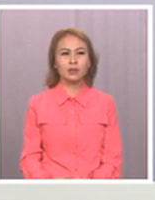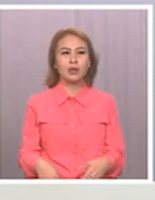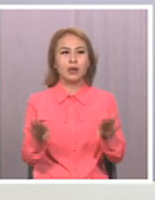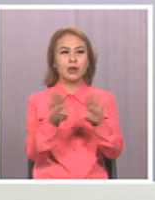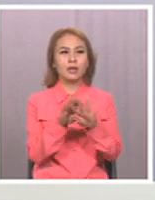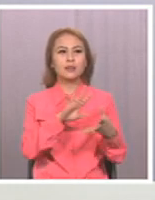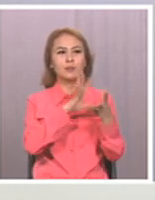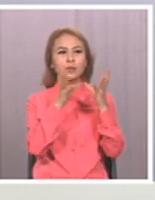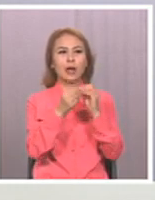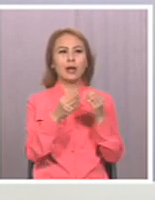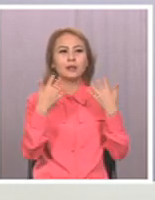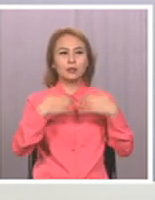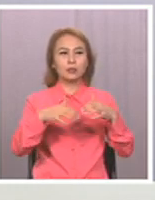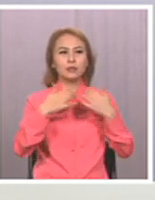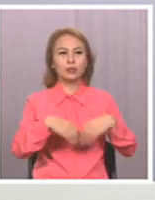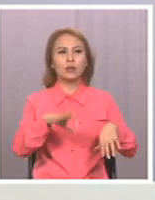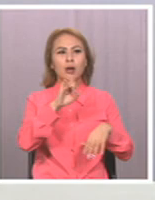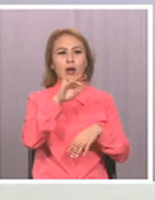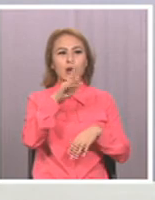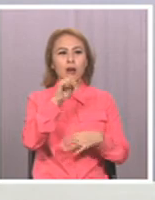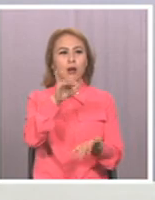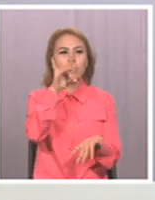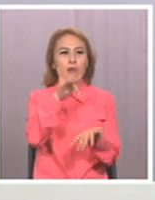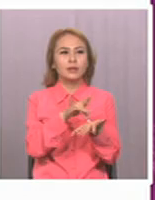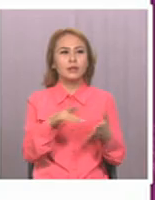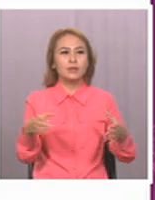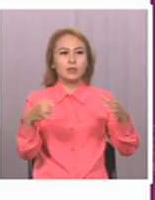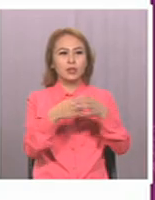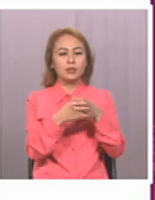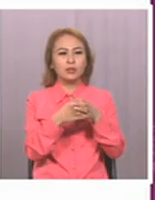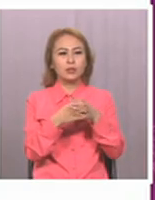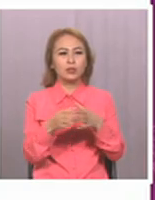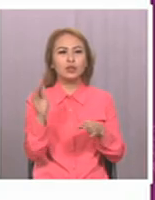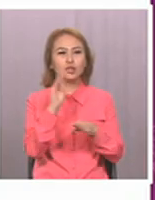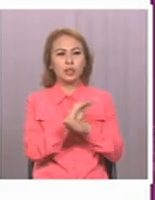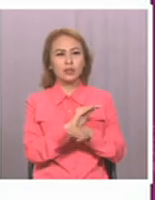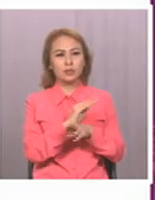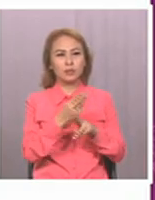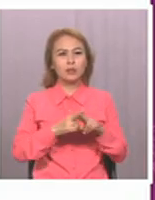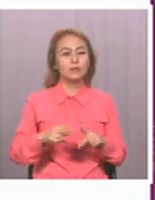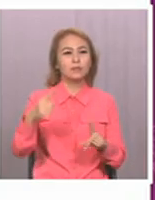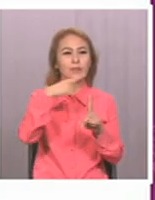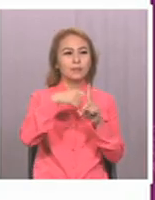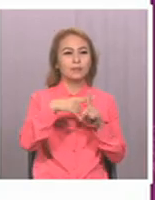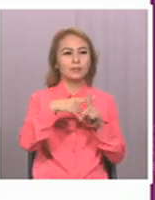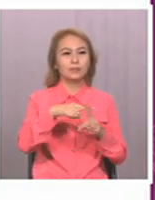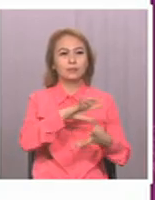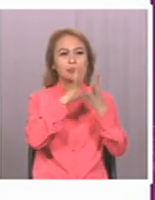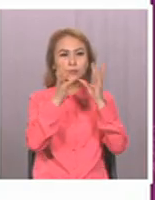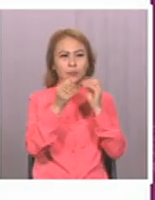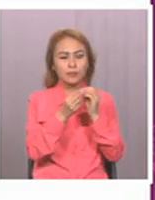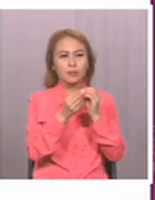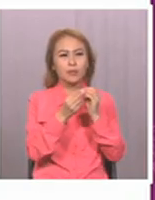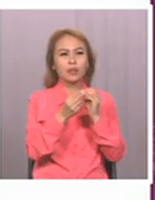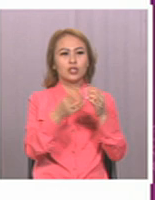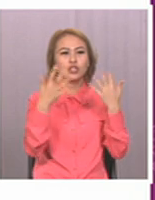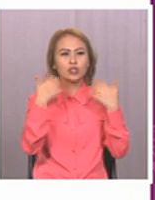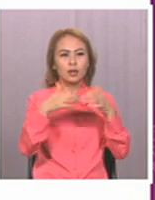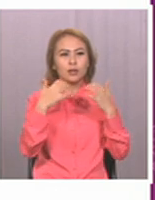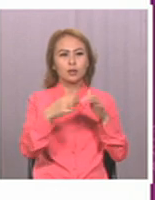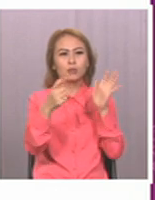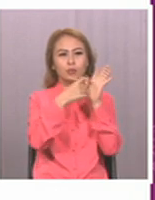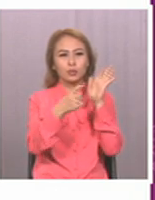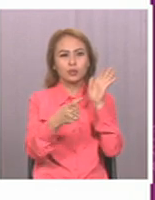санның арифметикалық ортасы. Бірнеше санның арифметикалық ортасы деп, сол сандардың